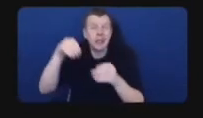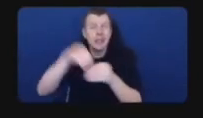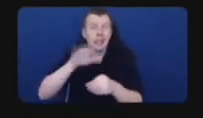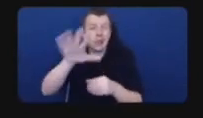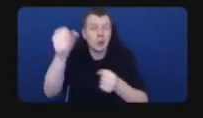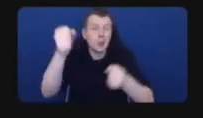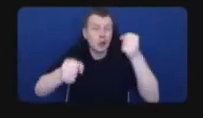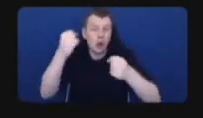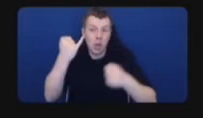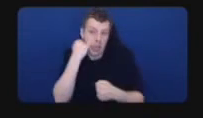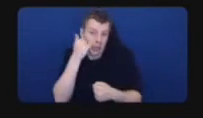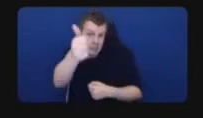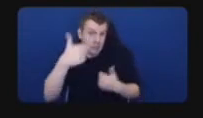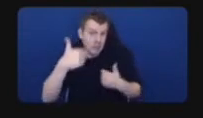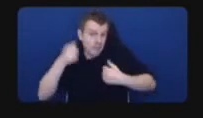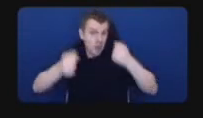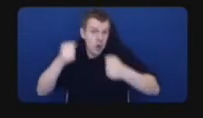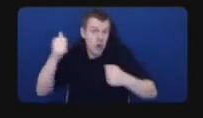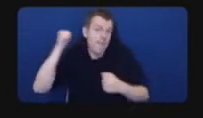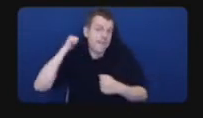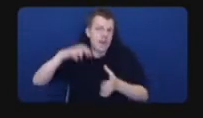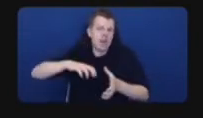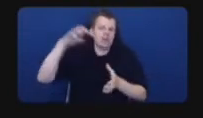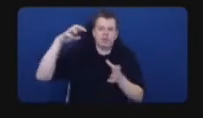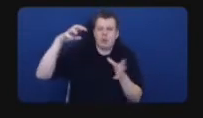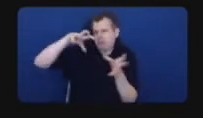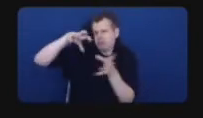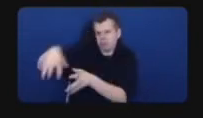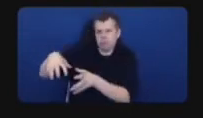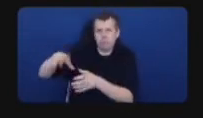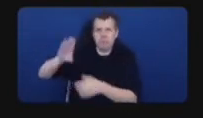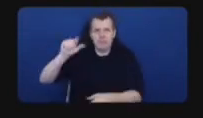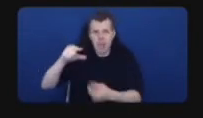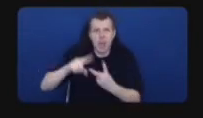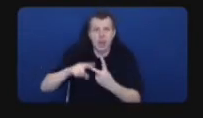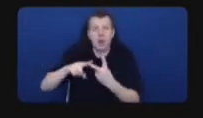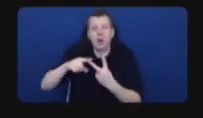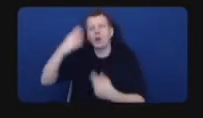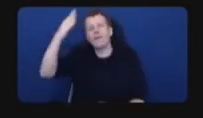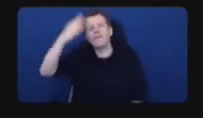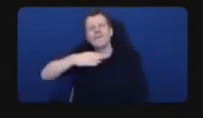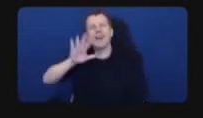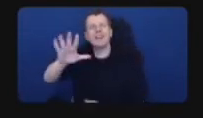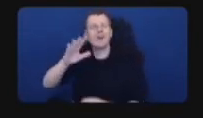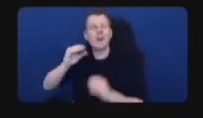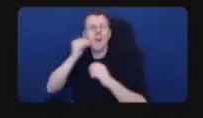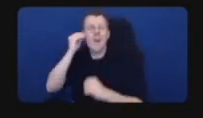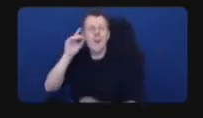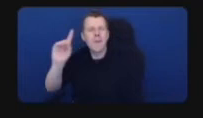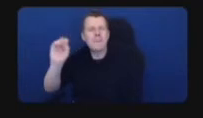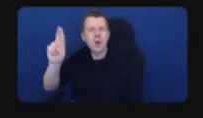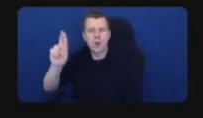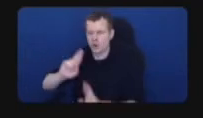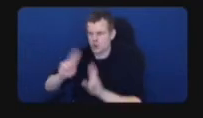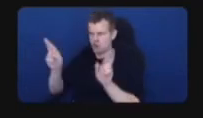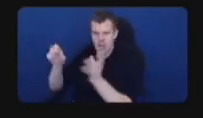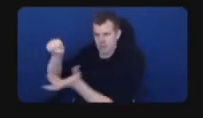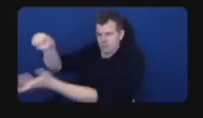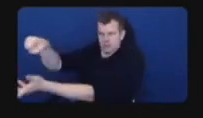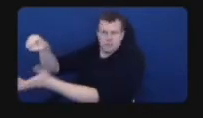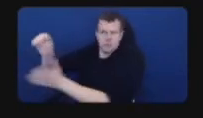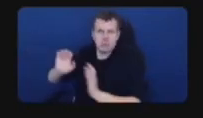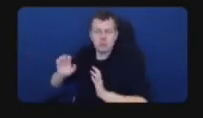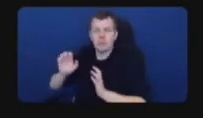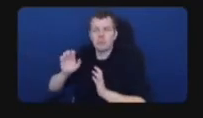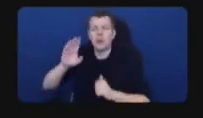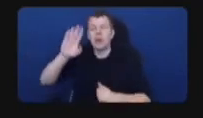即离开你们的住房的时候，所以你们可以把包给准备好，把必需品